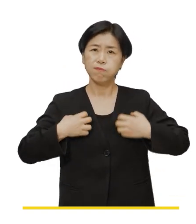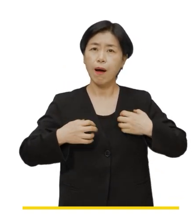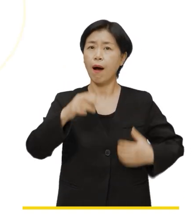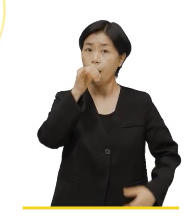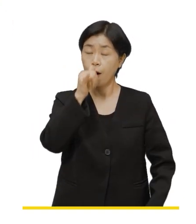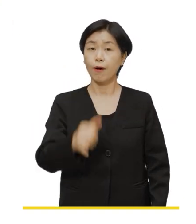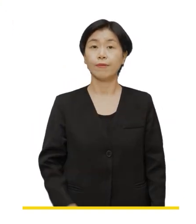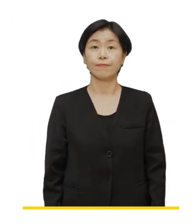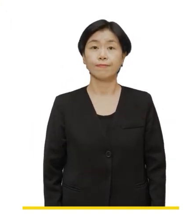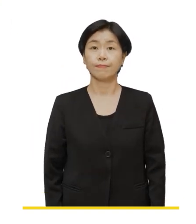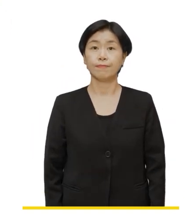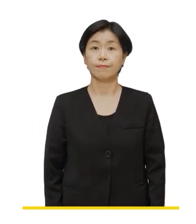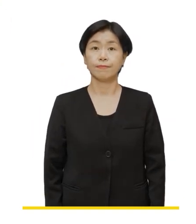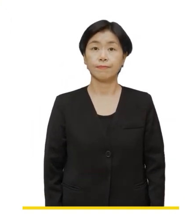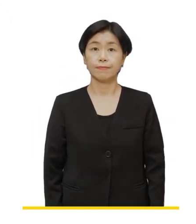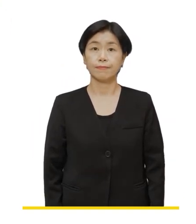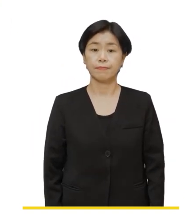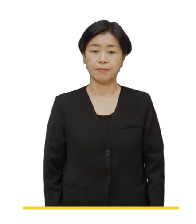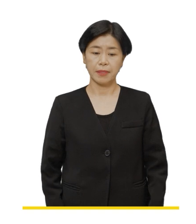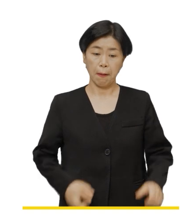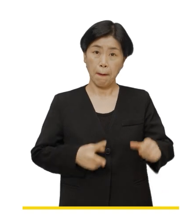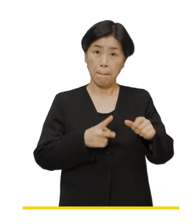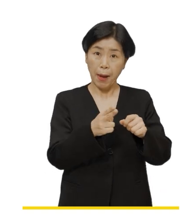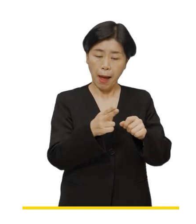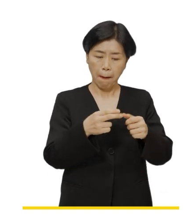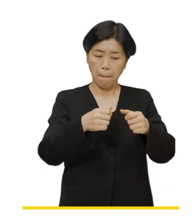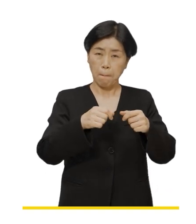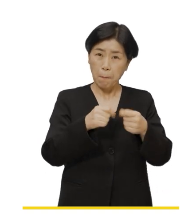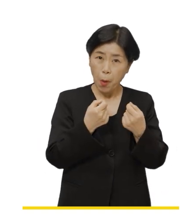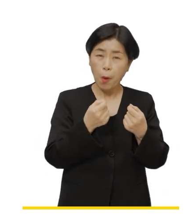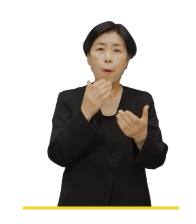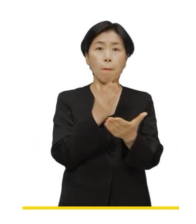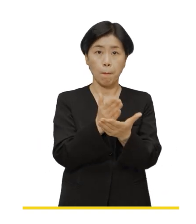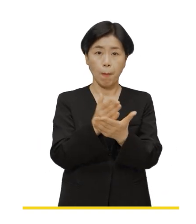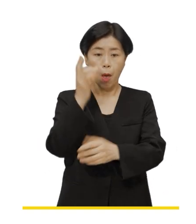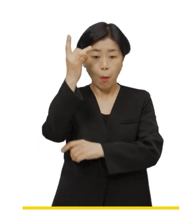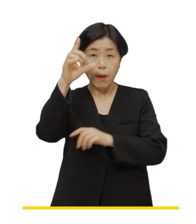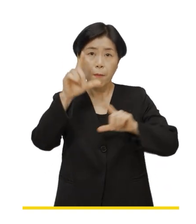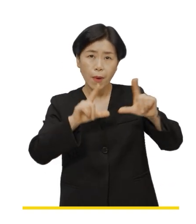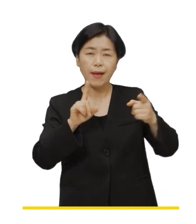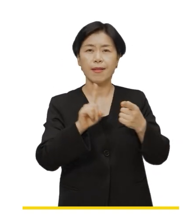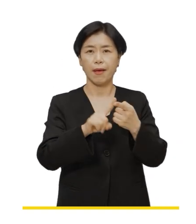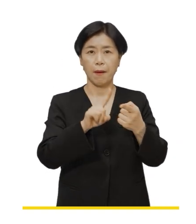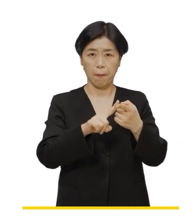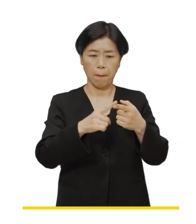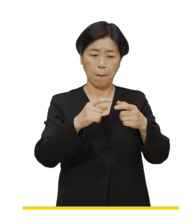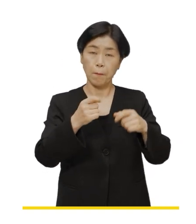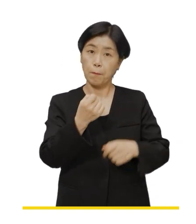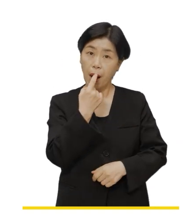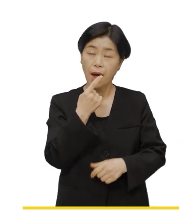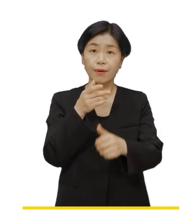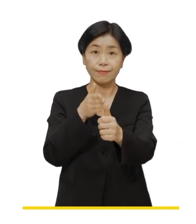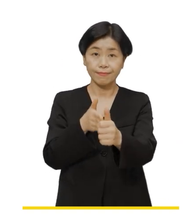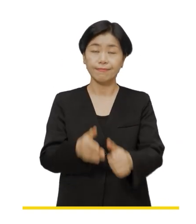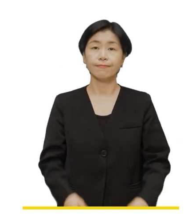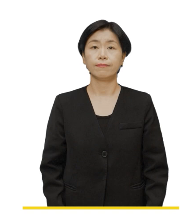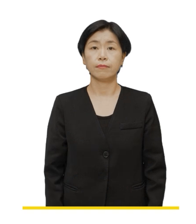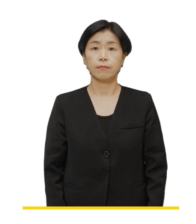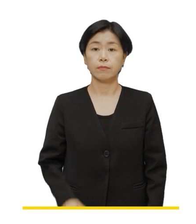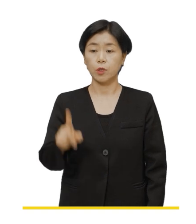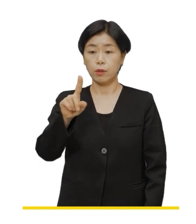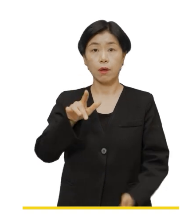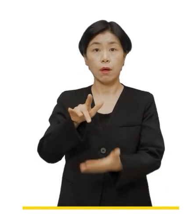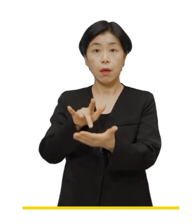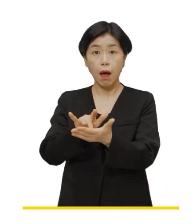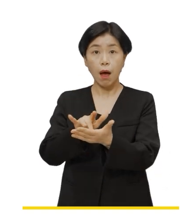있어요. 의약품은 자르거나 부수지 말고 원래 모양 그대로 먹어야 해요. 어떤